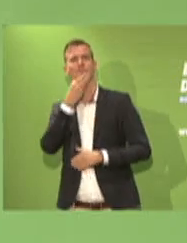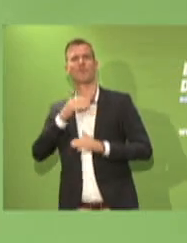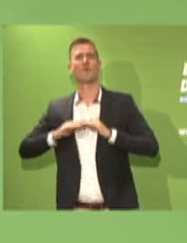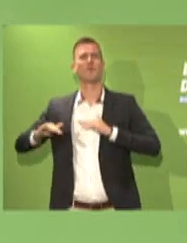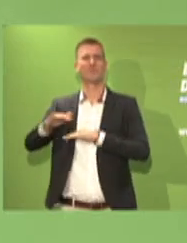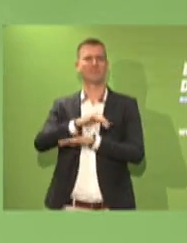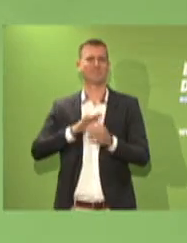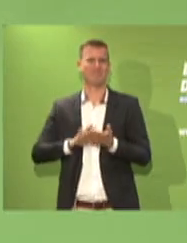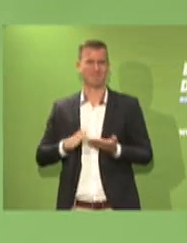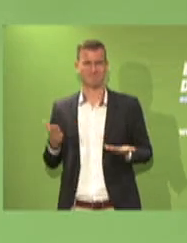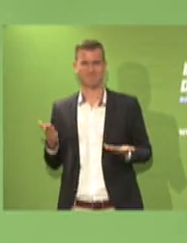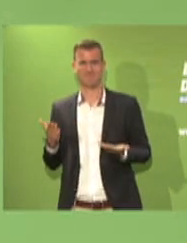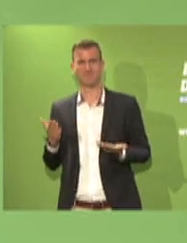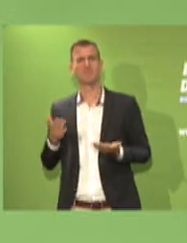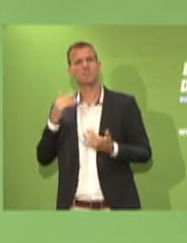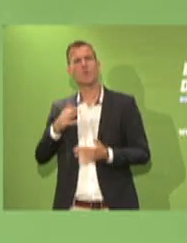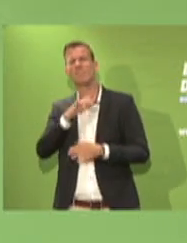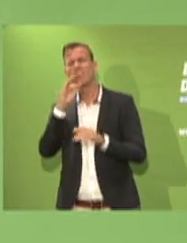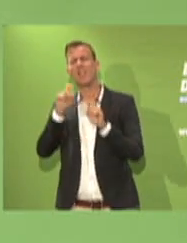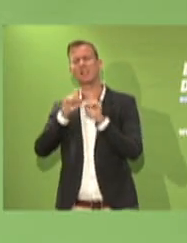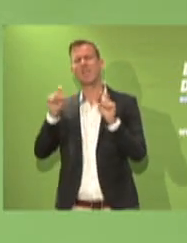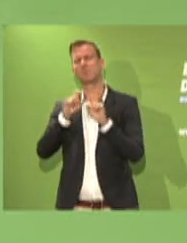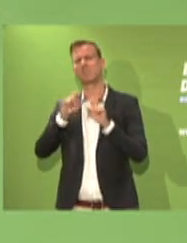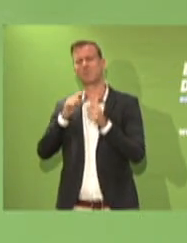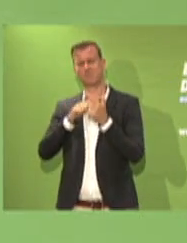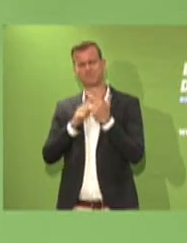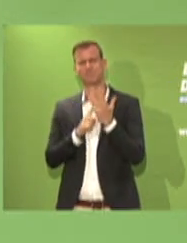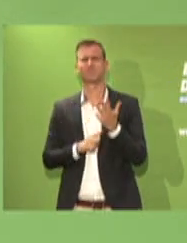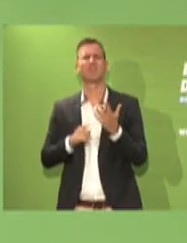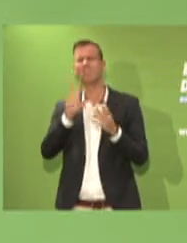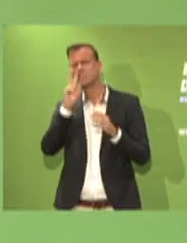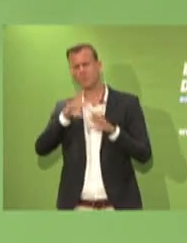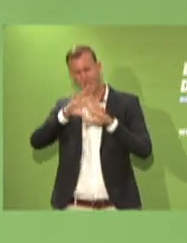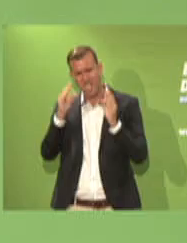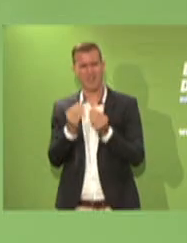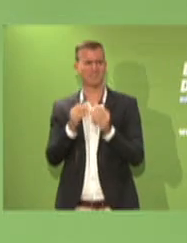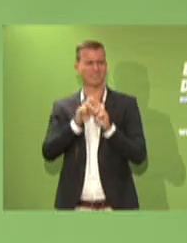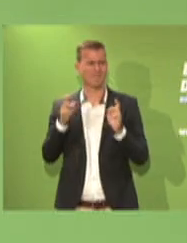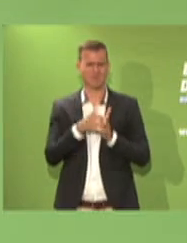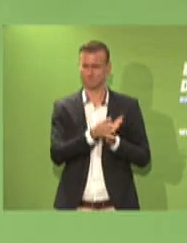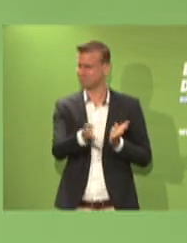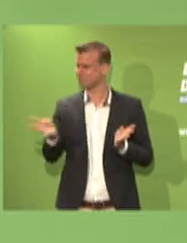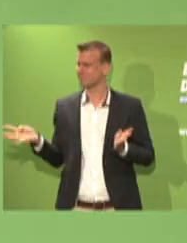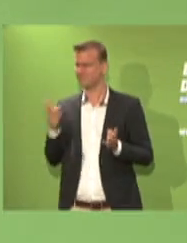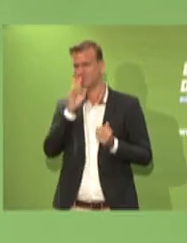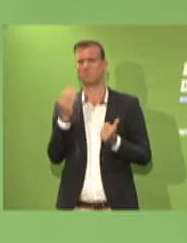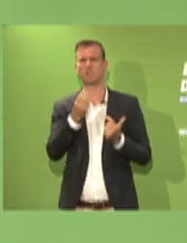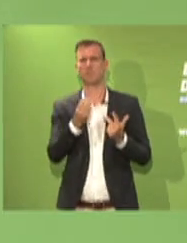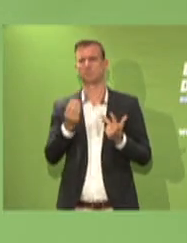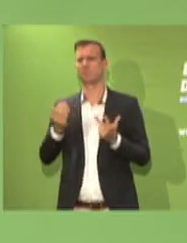bleibt. Und das beschreiben wir in sehr, sehr vielen Themen. Wir haben sozusagen versucht, wirklich die gesamte Bandbreite auch zu beschreiben. Ich möchte deswegen